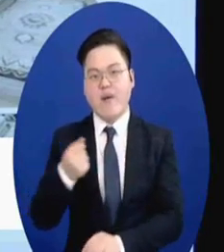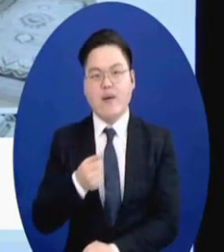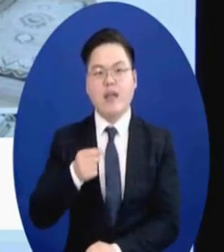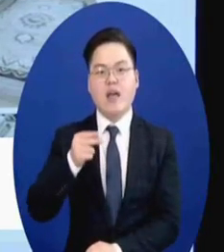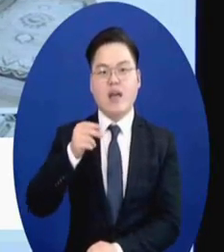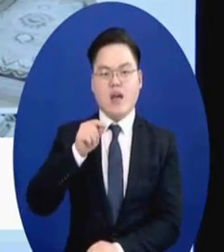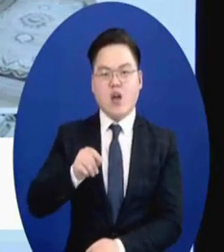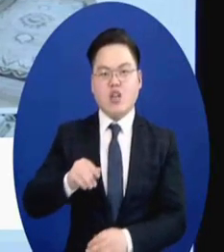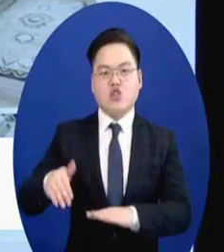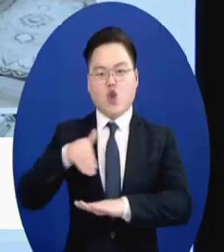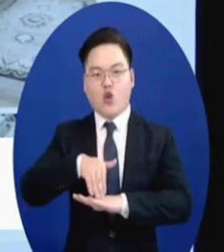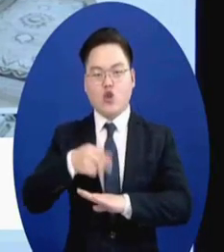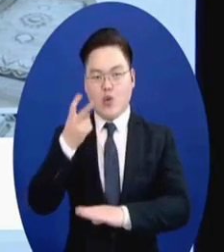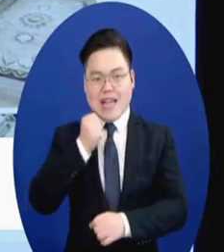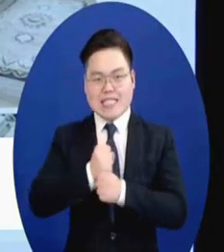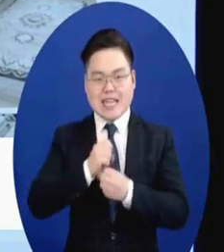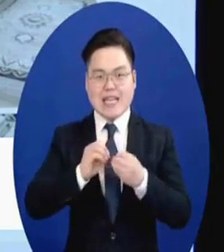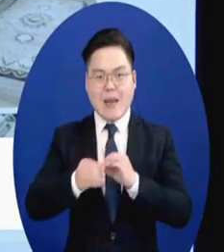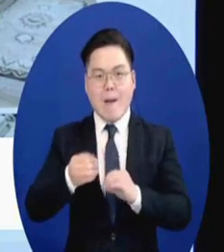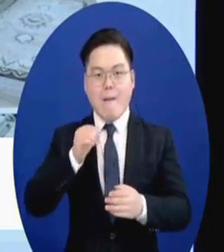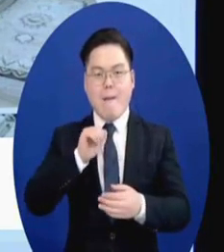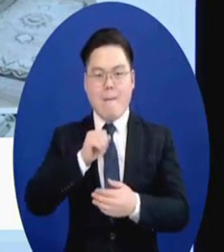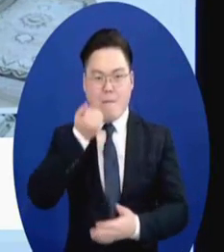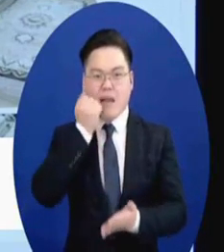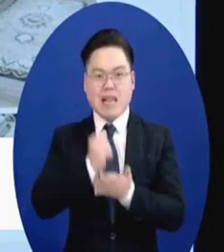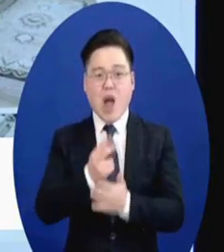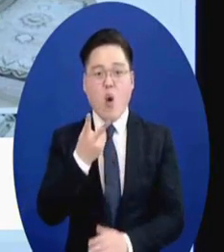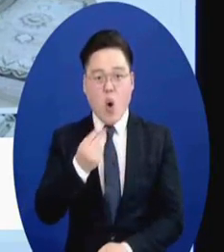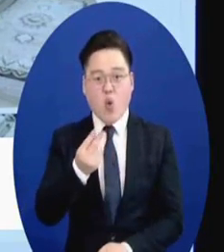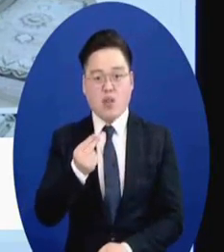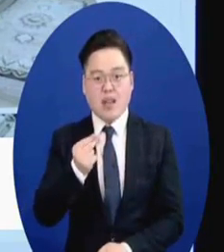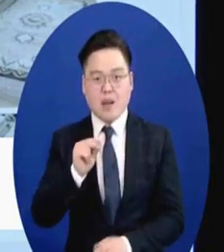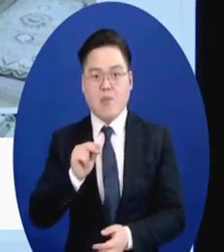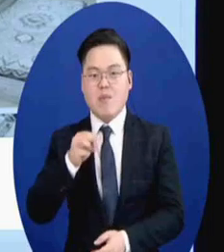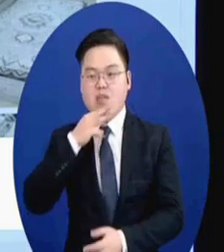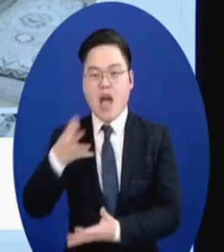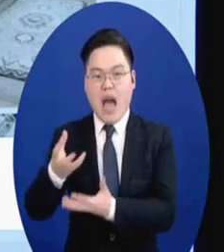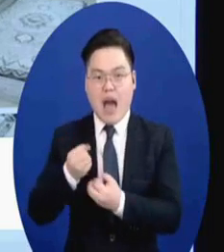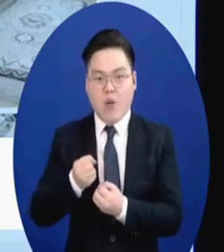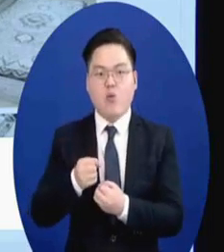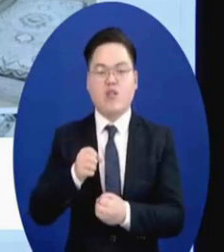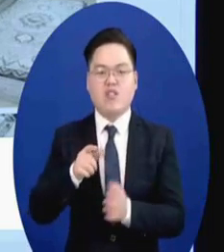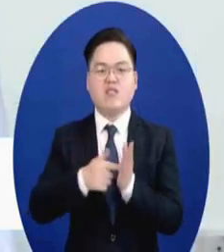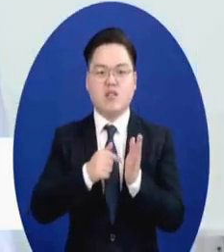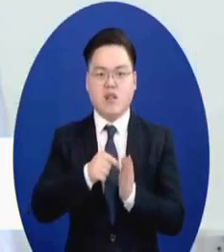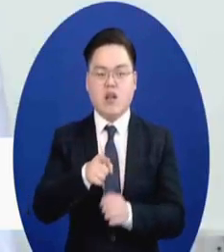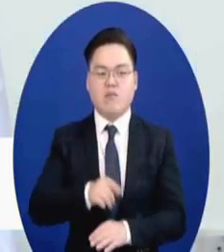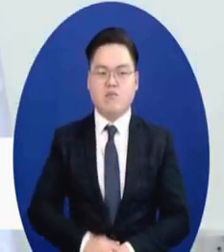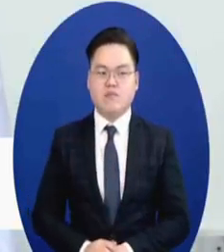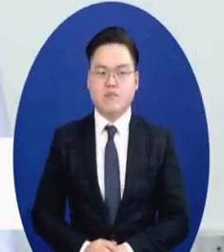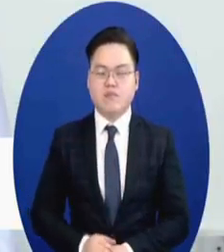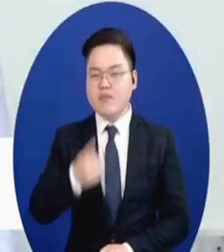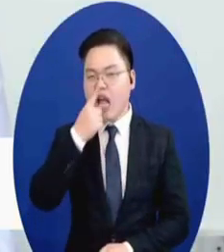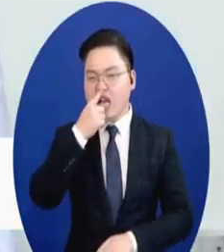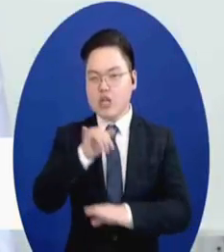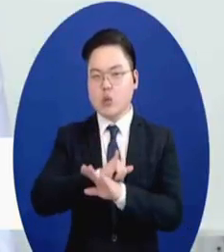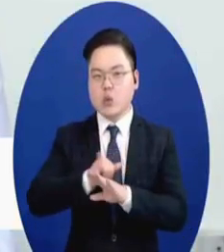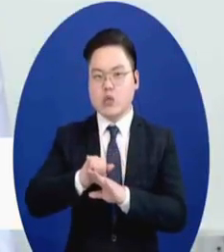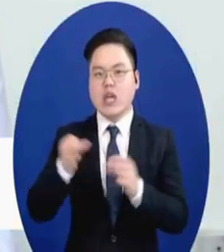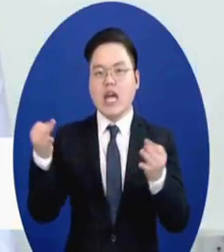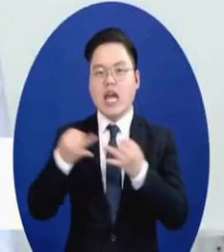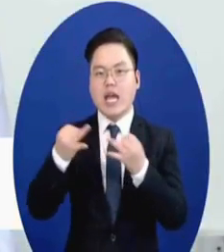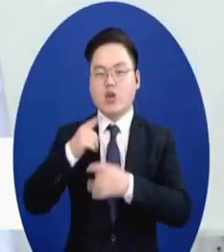үйл ажиллагаагаа явуулж байгаа баталгаатай суугаар үйлчлүүлэл буух эзэн буцхай ихтэй гэдгийг санах хэрэгтэй болов. Бүгд нэг хатцаар дуусах цахим худалдааны